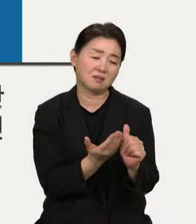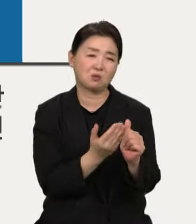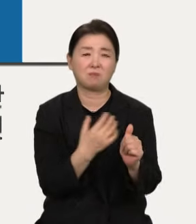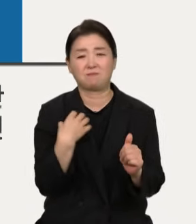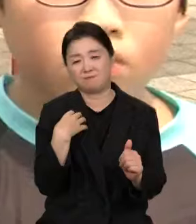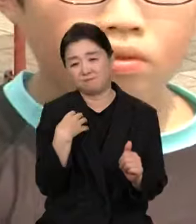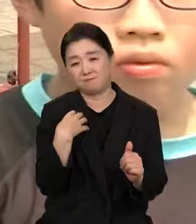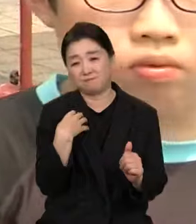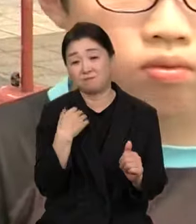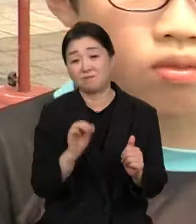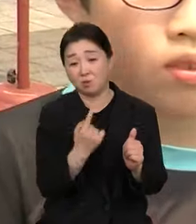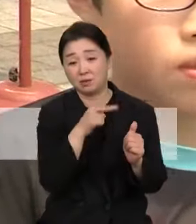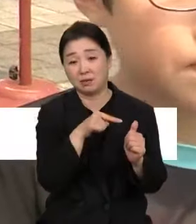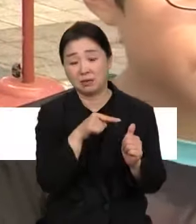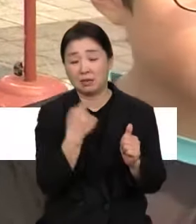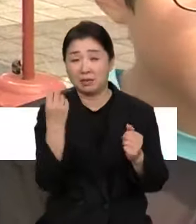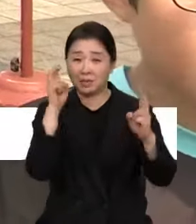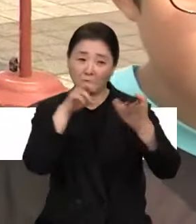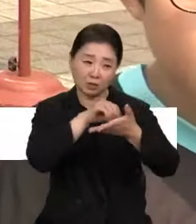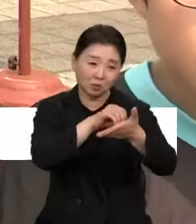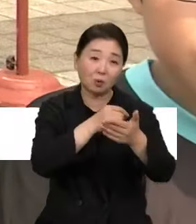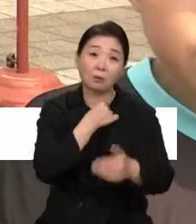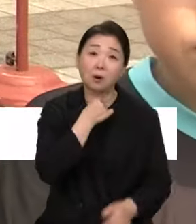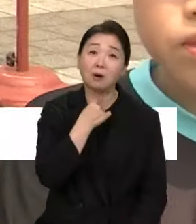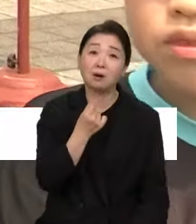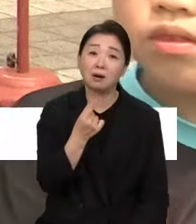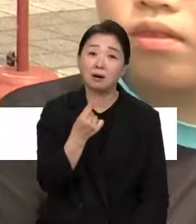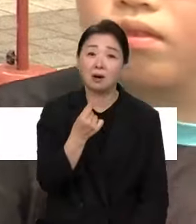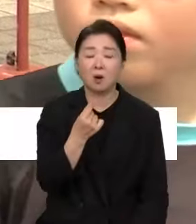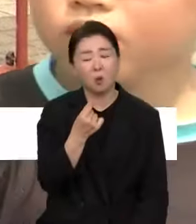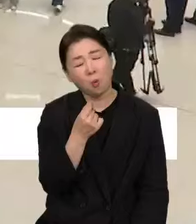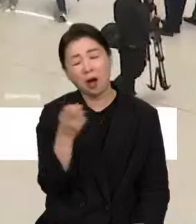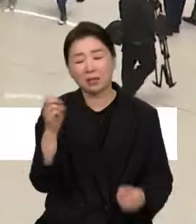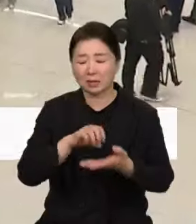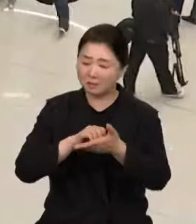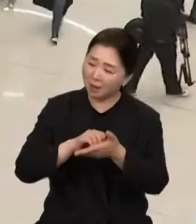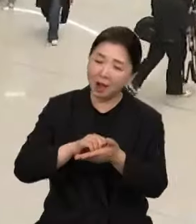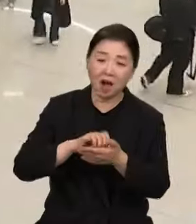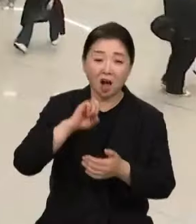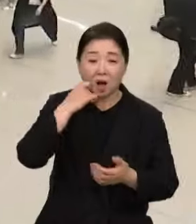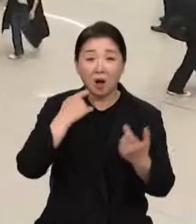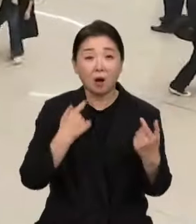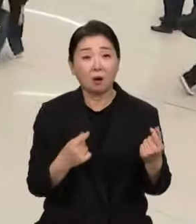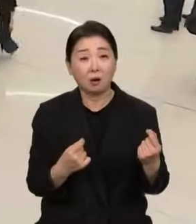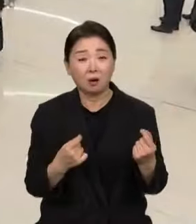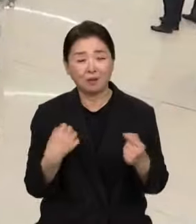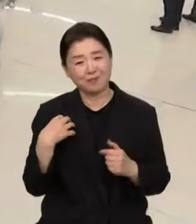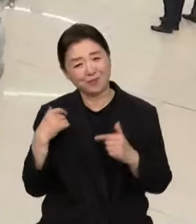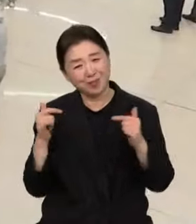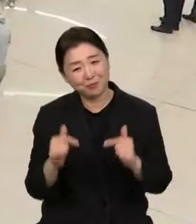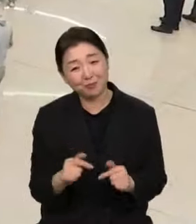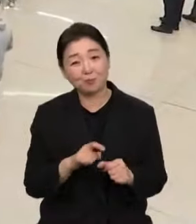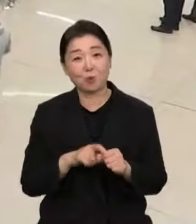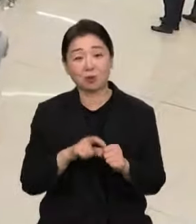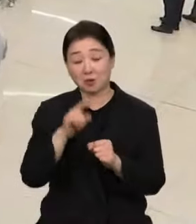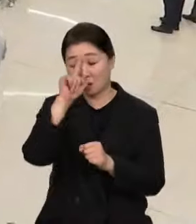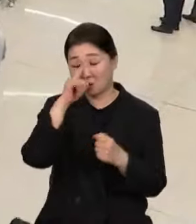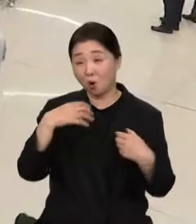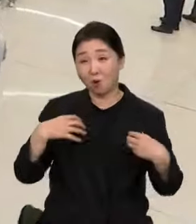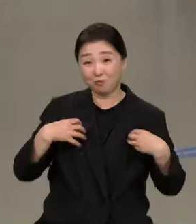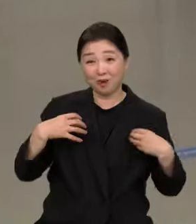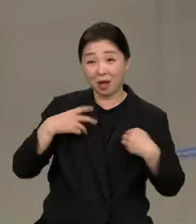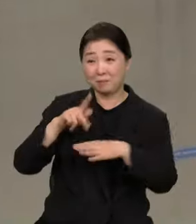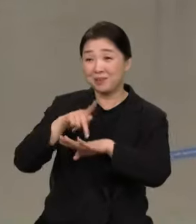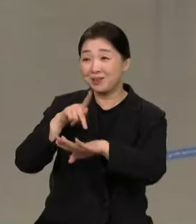근데 다시 취업을 하려고 하다 보니까 그게 어렵고 이런 부담을 덜겠다 정부가 도입한